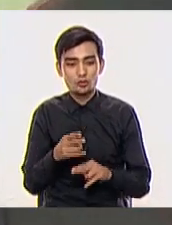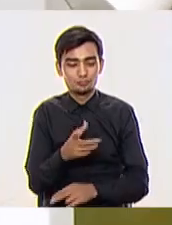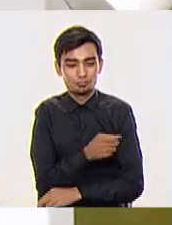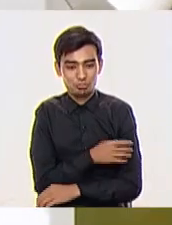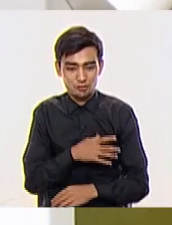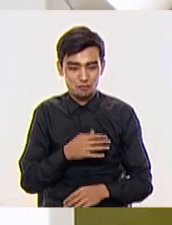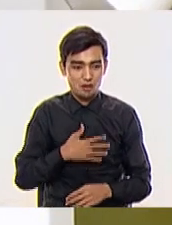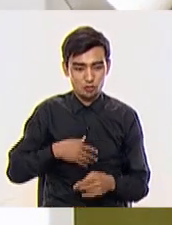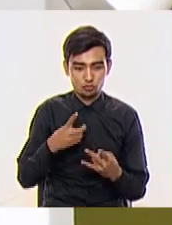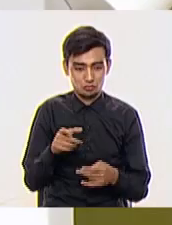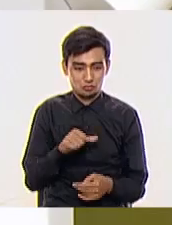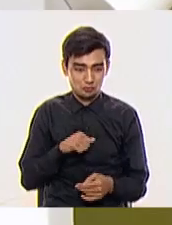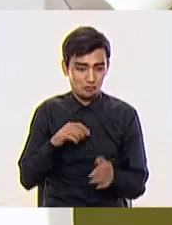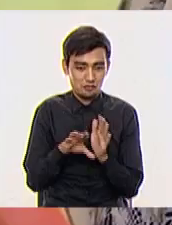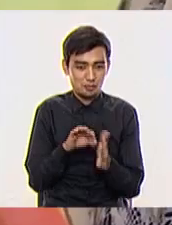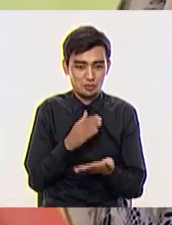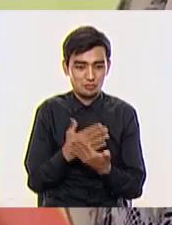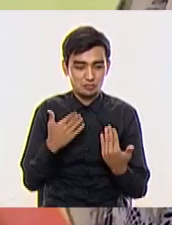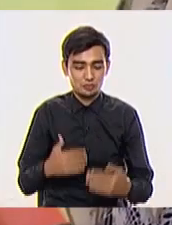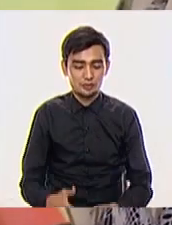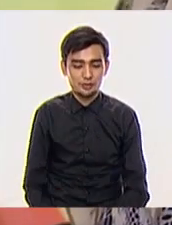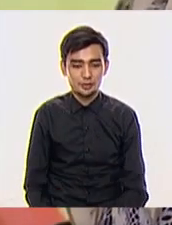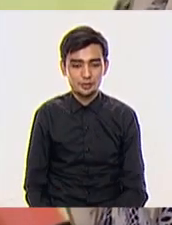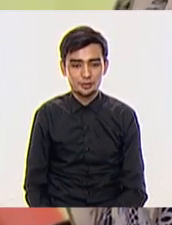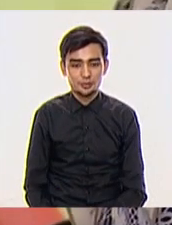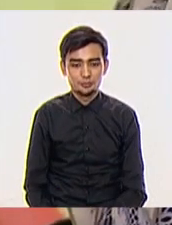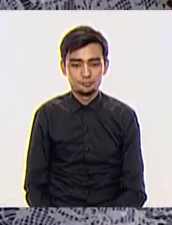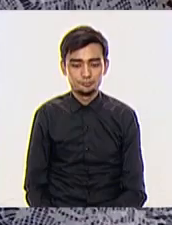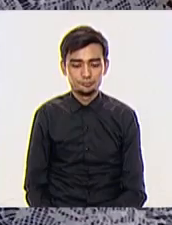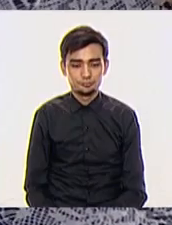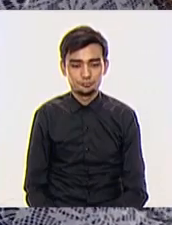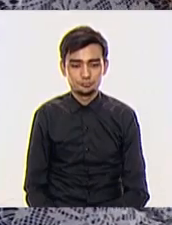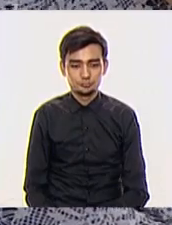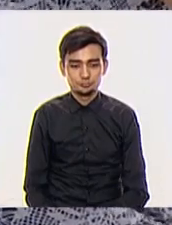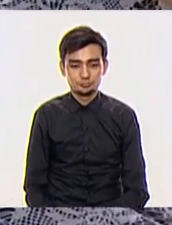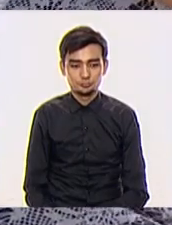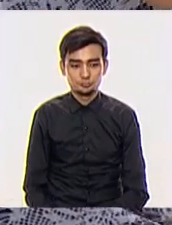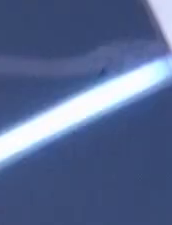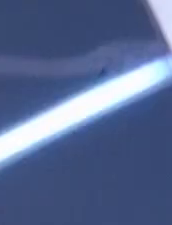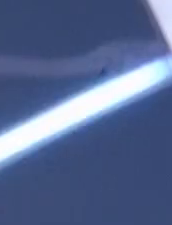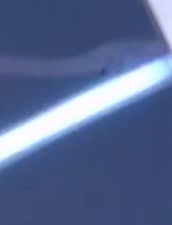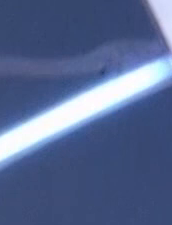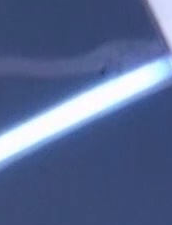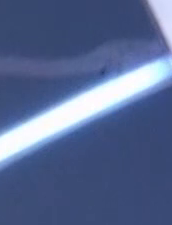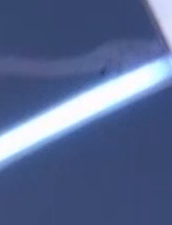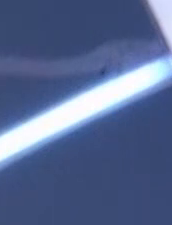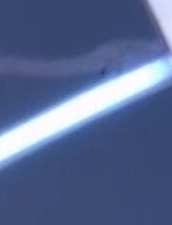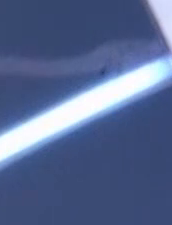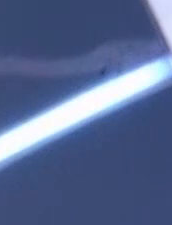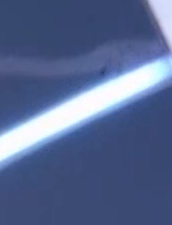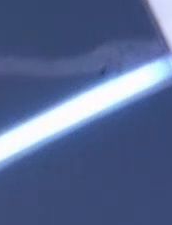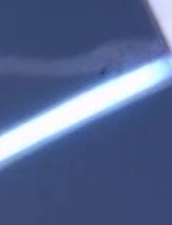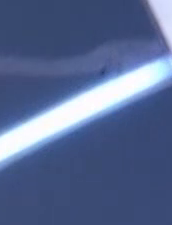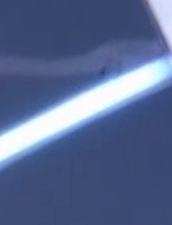граждан есть выбор. Жанат Айтенова, Влад Шишко, Информбюро Алматы. Еще больше